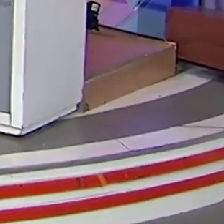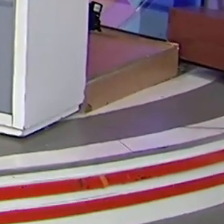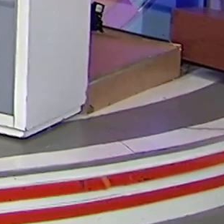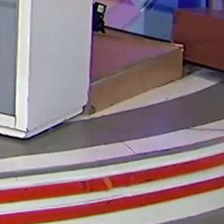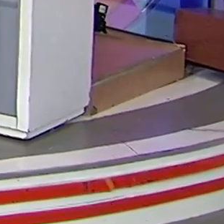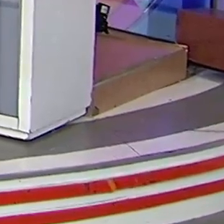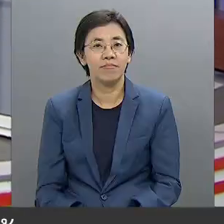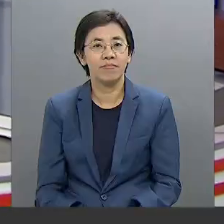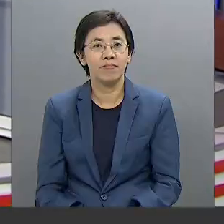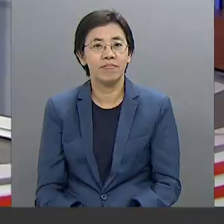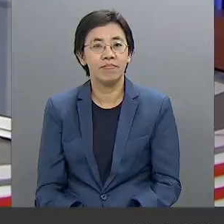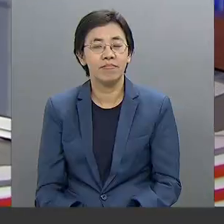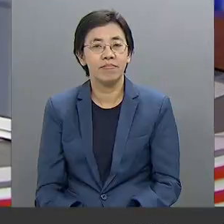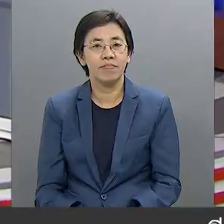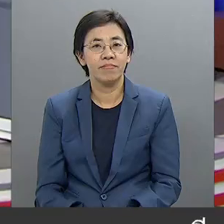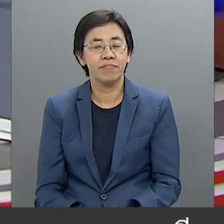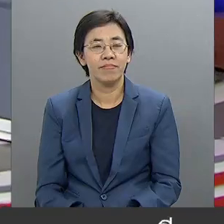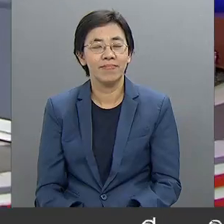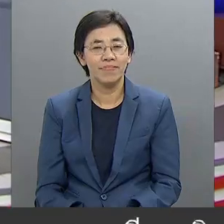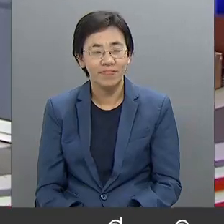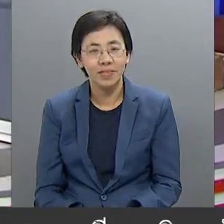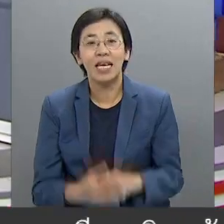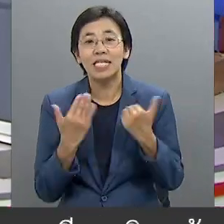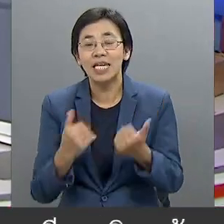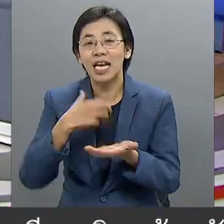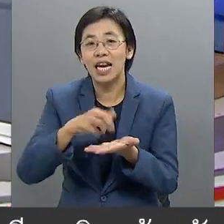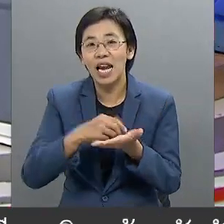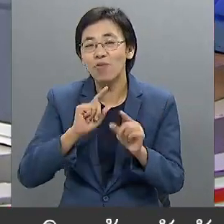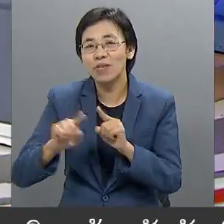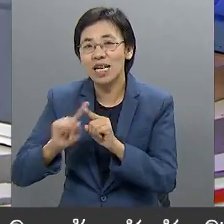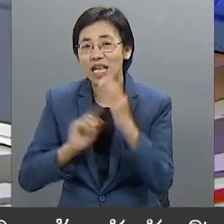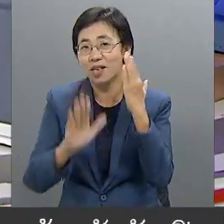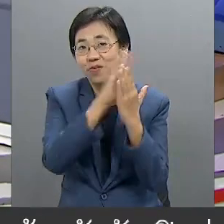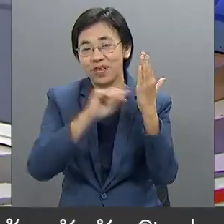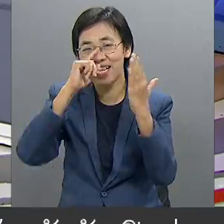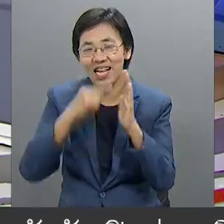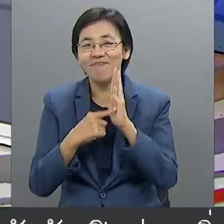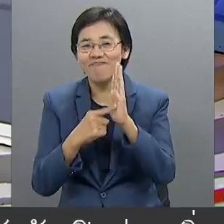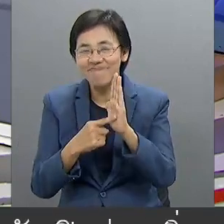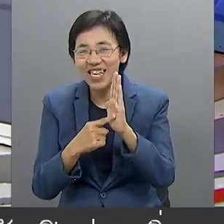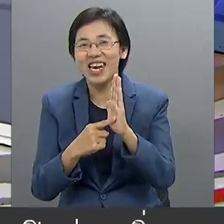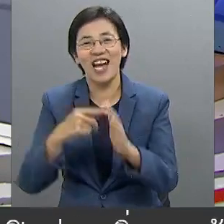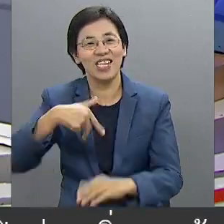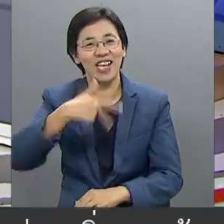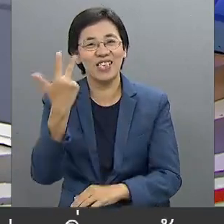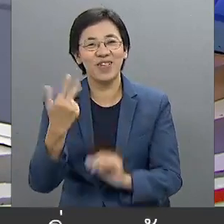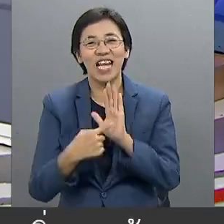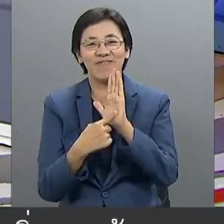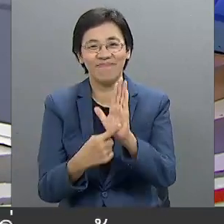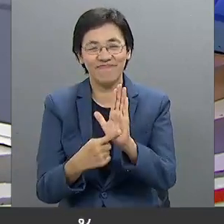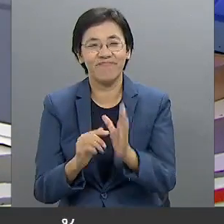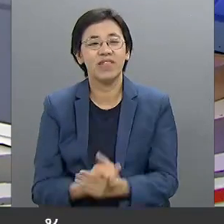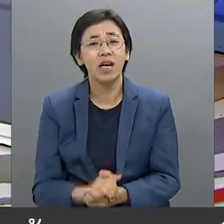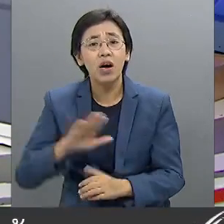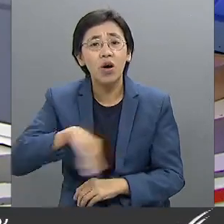ลับมาติดตามช่วงสีสันวาไรตี้นะครับหลากหลายเรื่องราวทั่วไทยพร้อมเสิร์ฟให้คุณผู้ชมผ่านทางหน้าจอของไทย PBS นะครับคุณผู้ชมที่ติดตามผ่านท